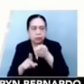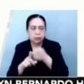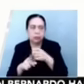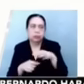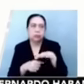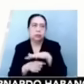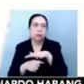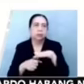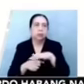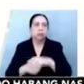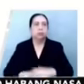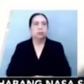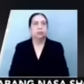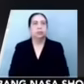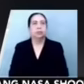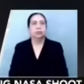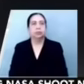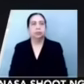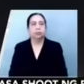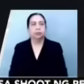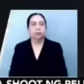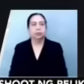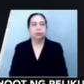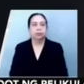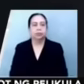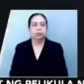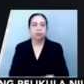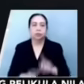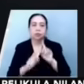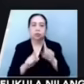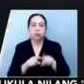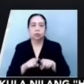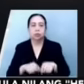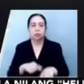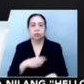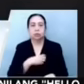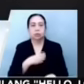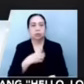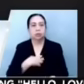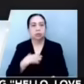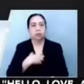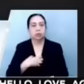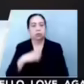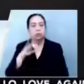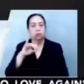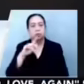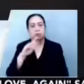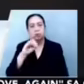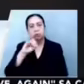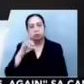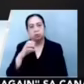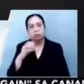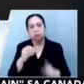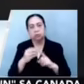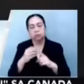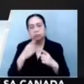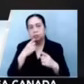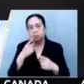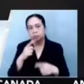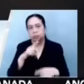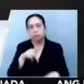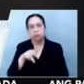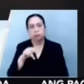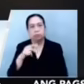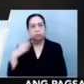focused areas, no, na inch by inch. Sinagot din ng PNP ang reklamo ng KOJC sa mga pahayag na ito ng PNP chief